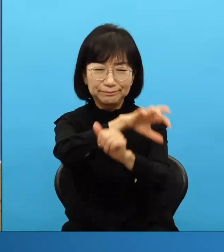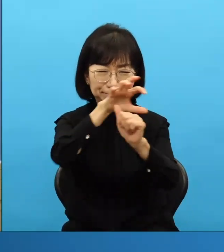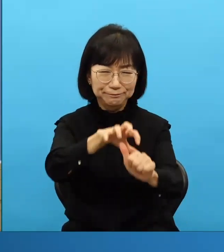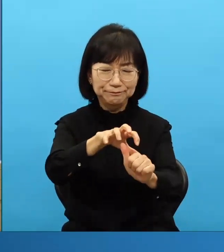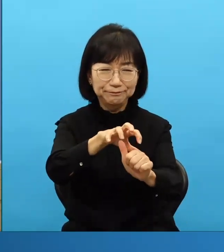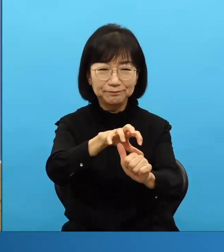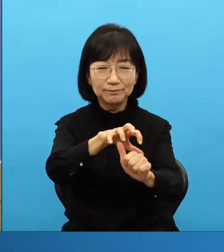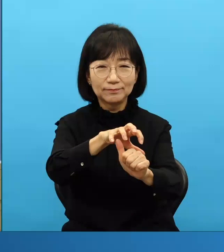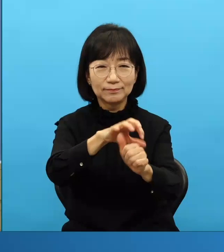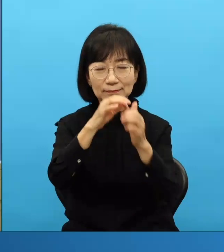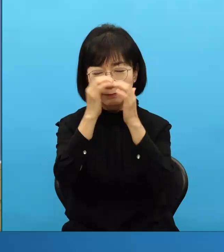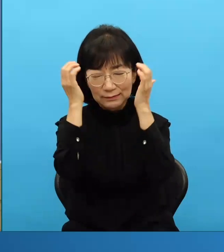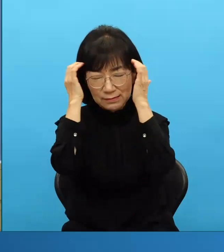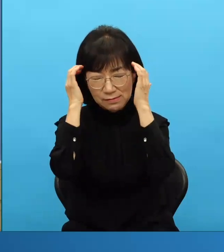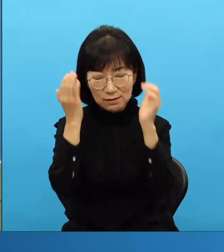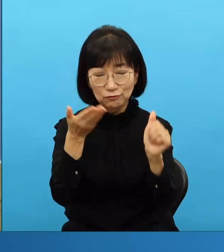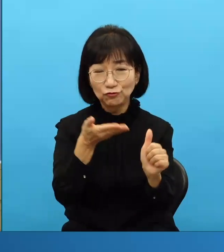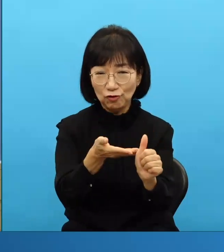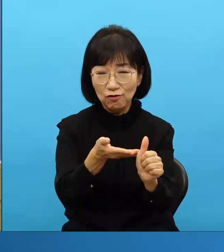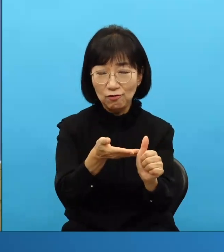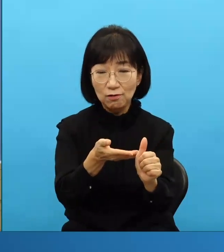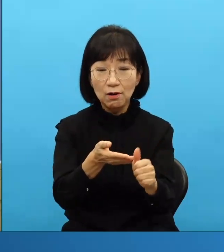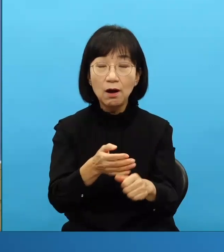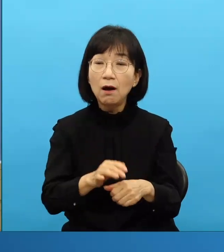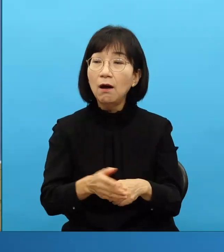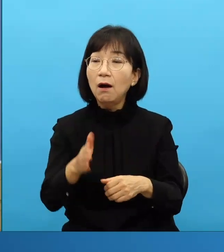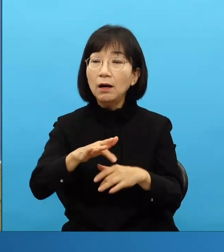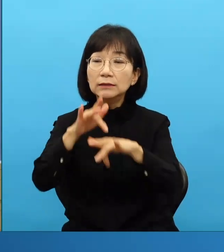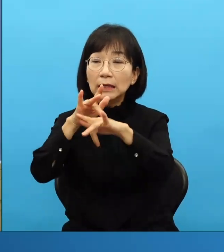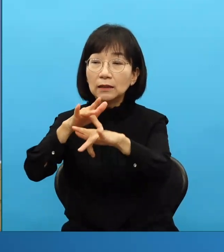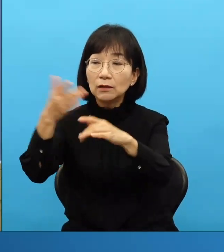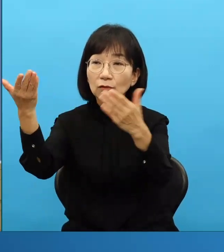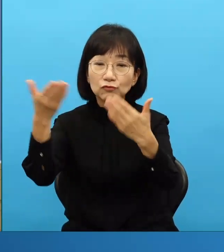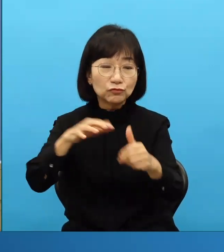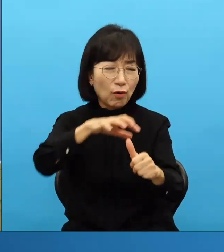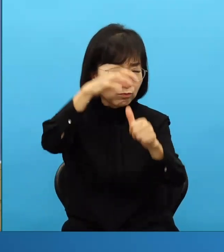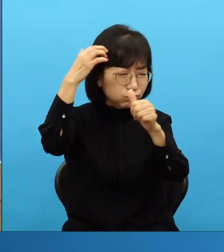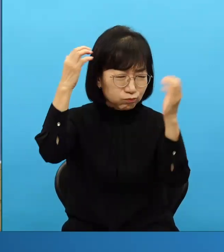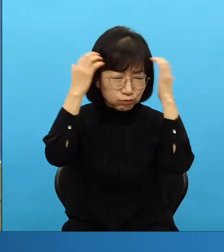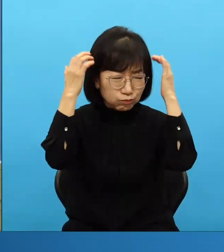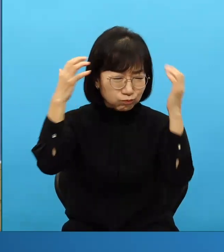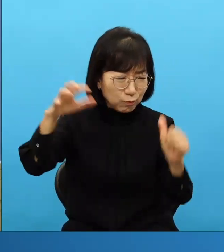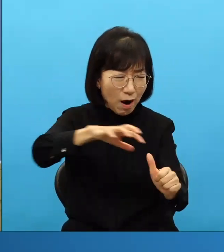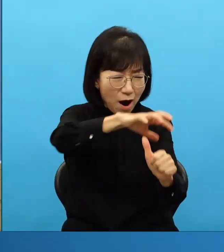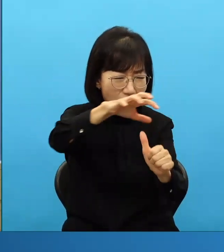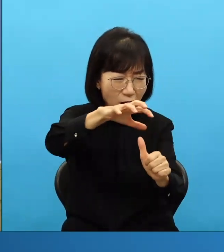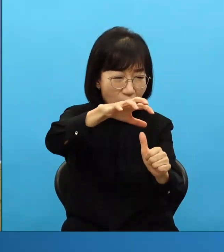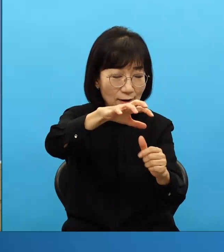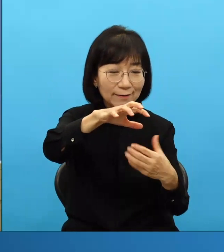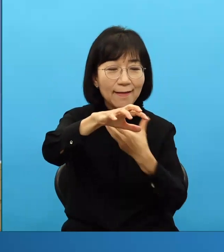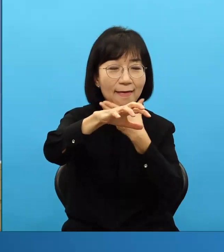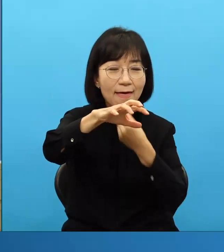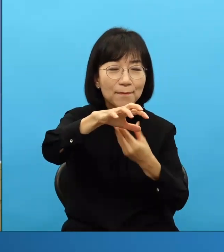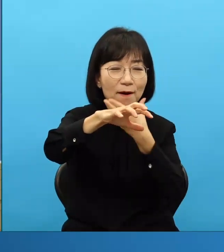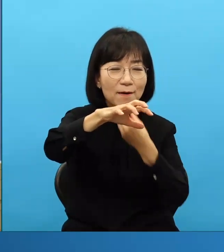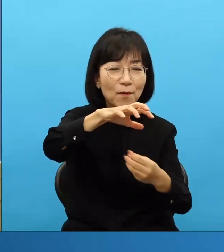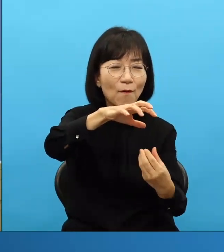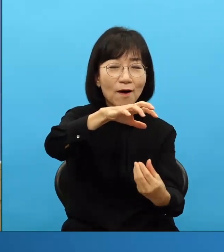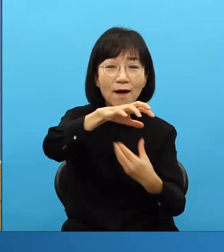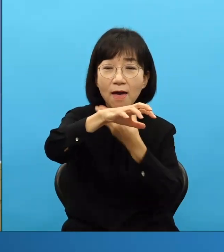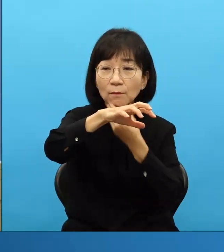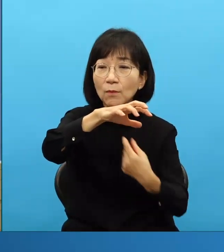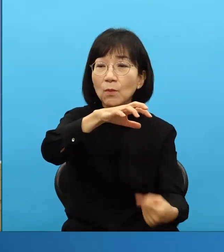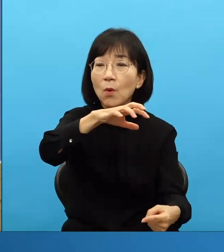속에서 행복을 누린다? 육신의 행복이에요. And so inside of this, trying to have some kind of joy or happiness, that's a physical type of